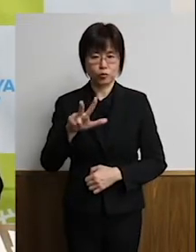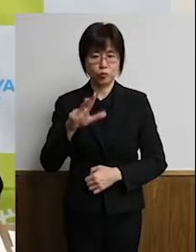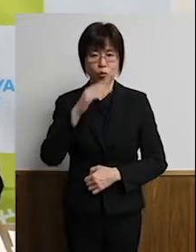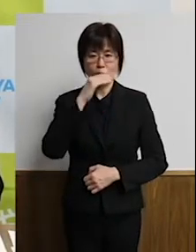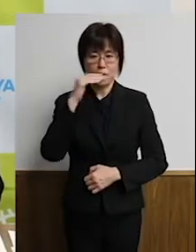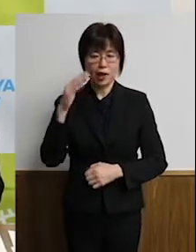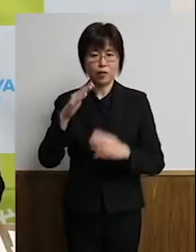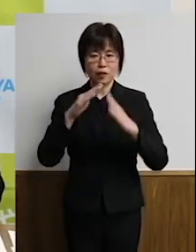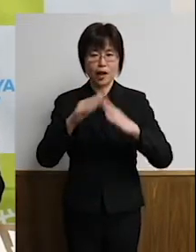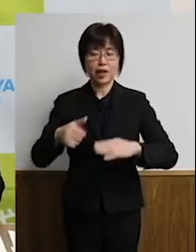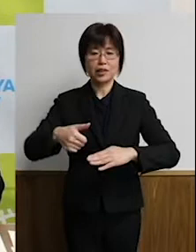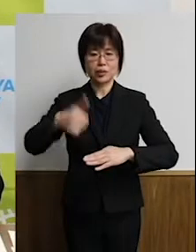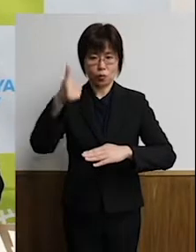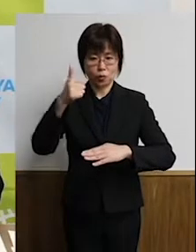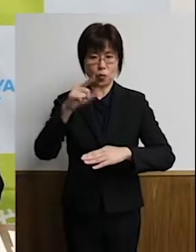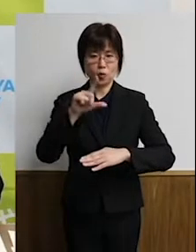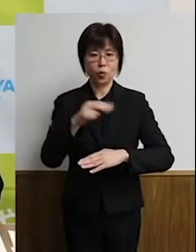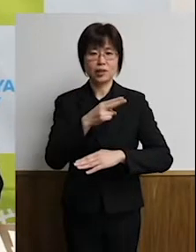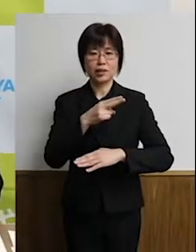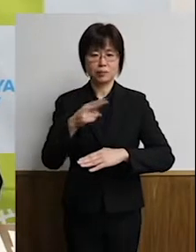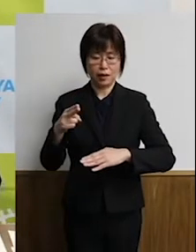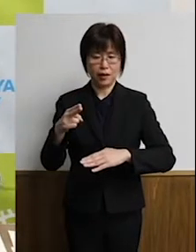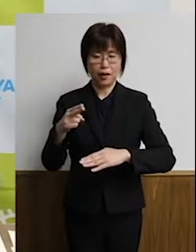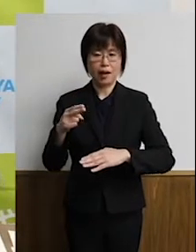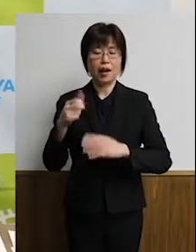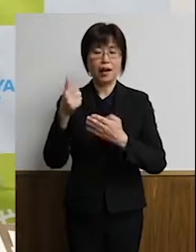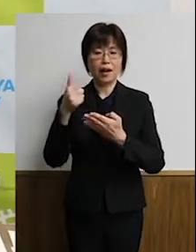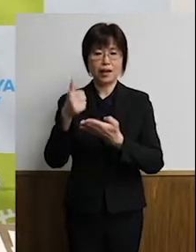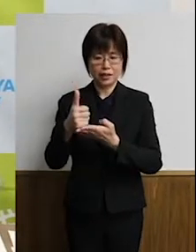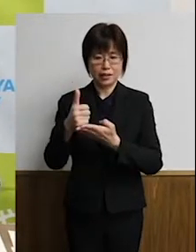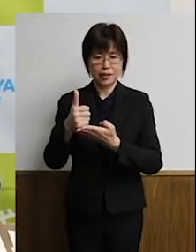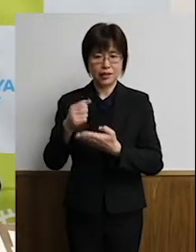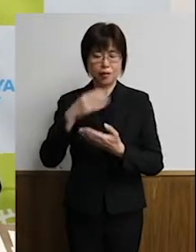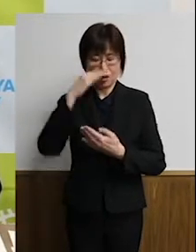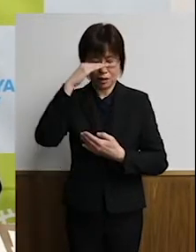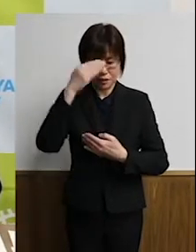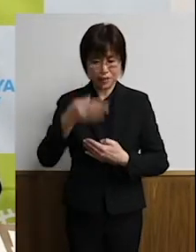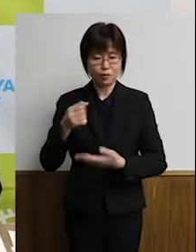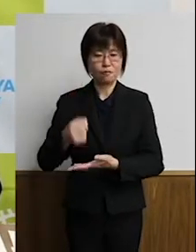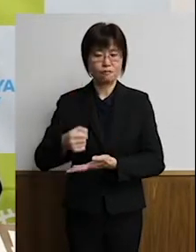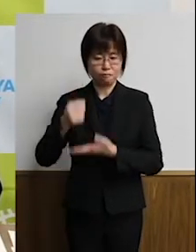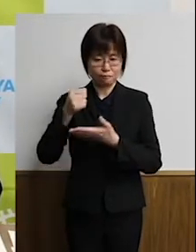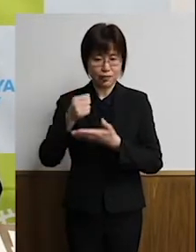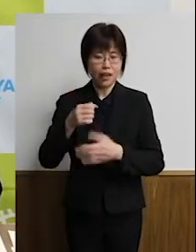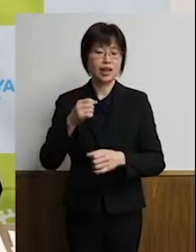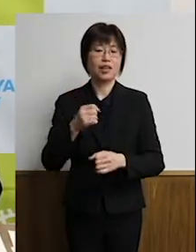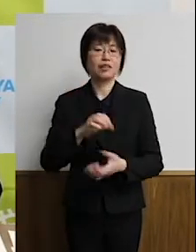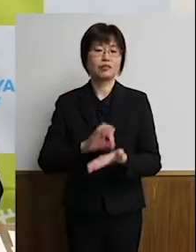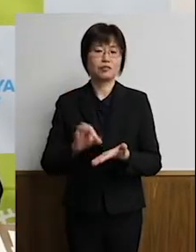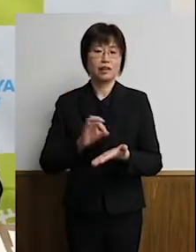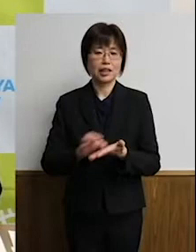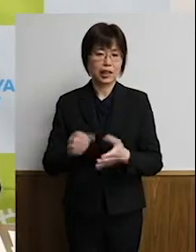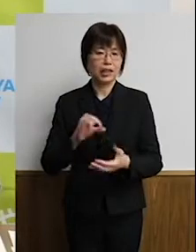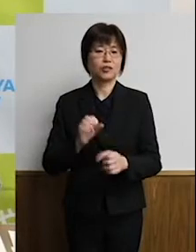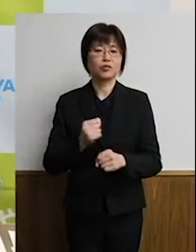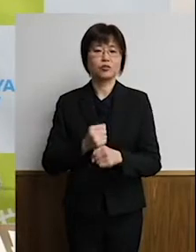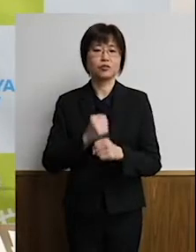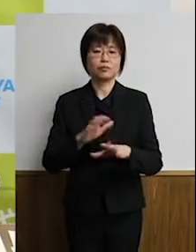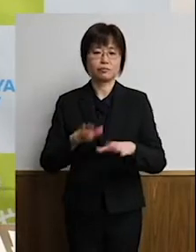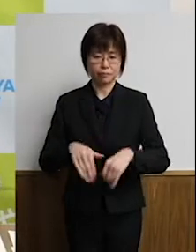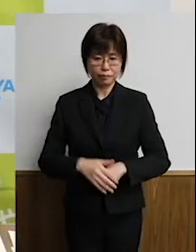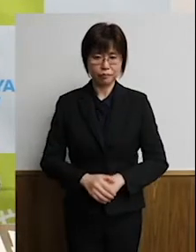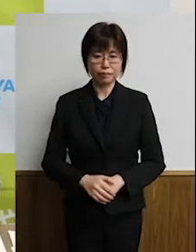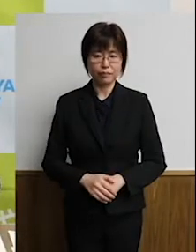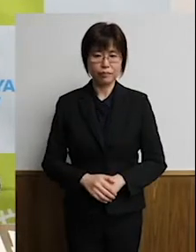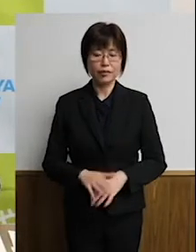長である鳥羽博道氏からの寄付を財源に、鳥羽氏の意向を踏まえ制作したものでございます。す